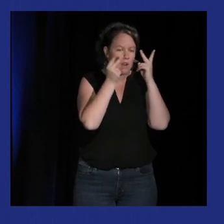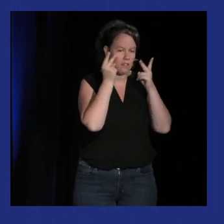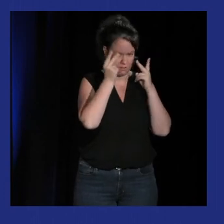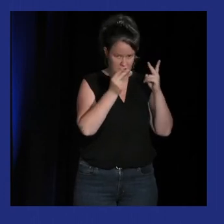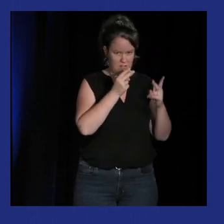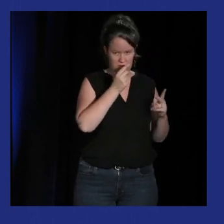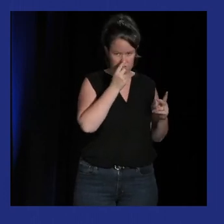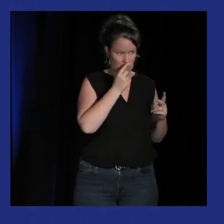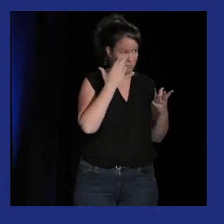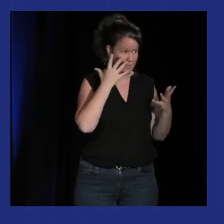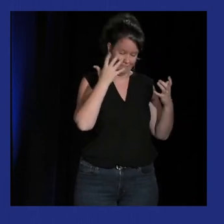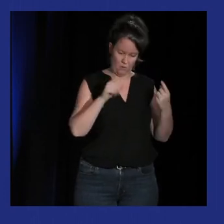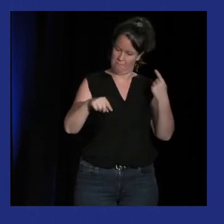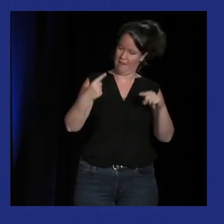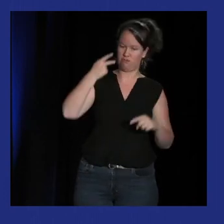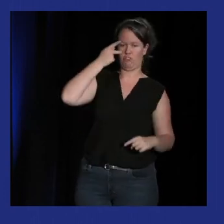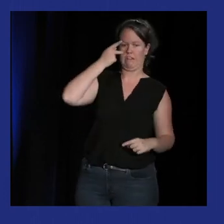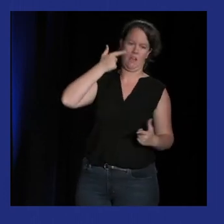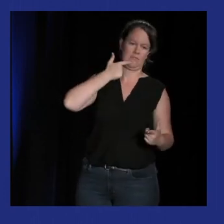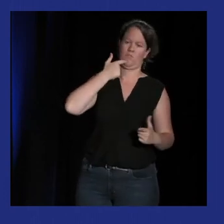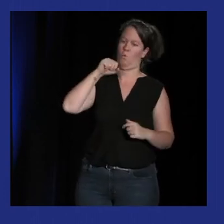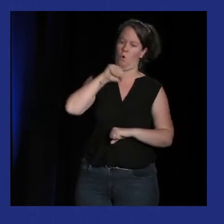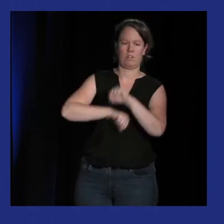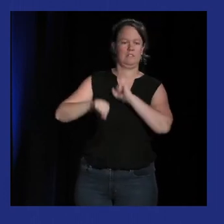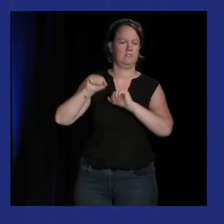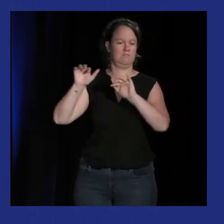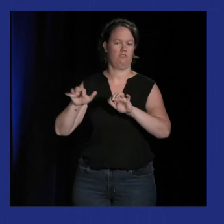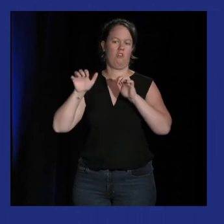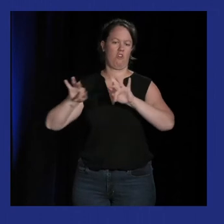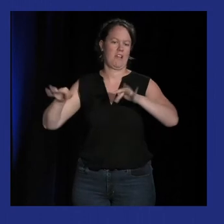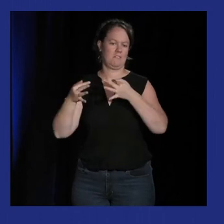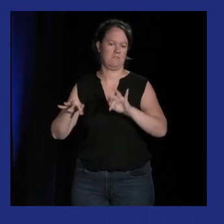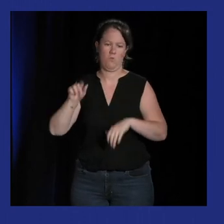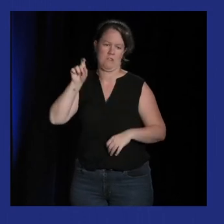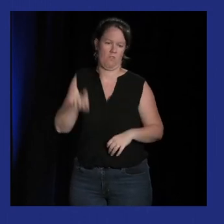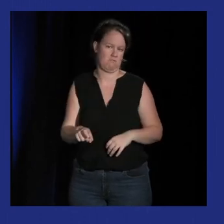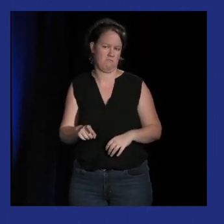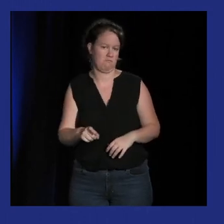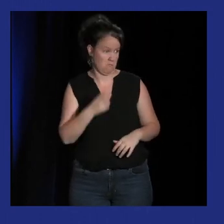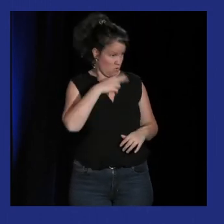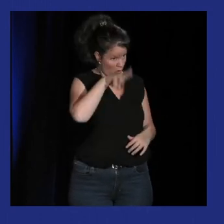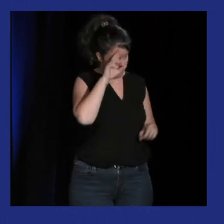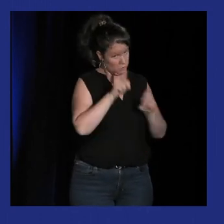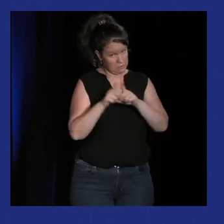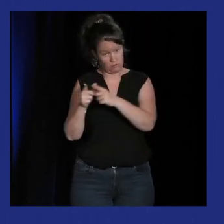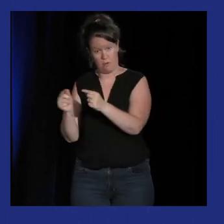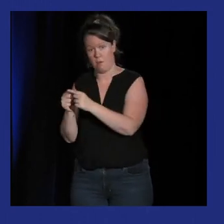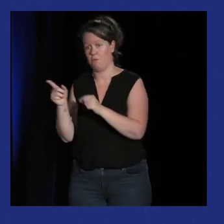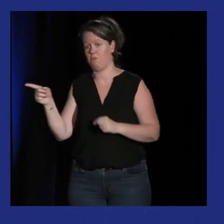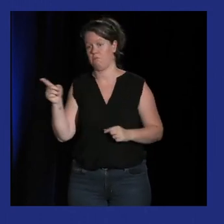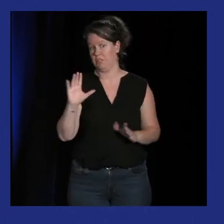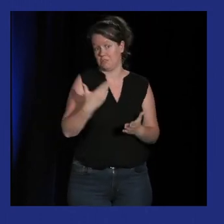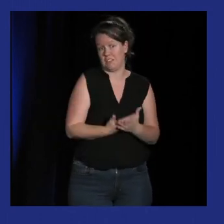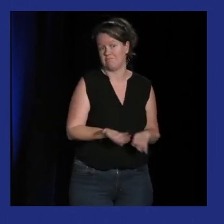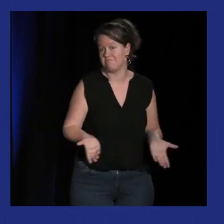dans notre culture européenne mais maintenant mondialisé même au Japon a vraiment